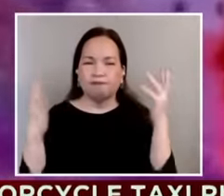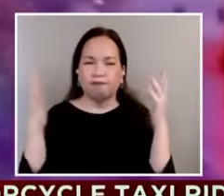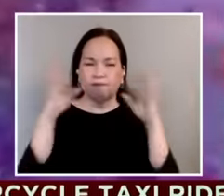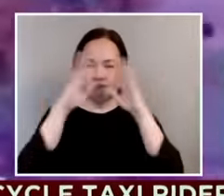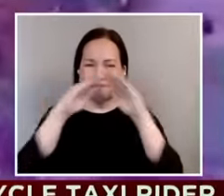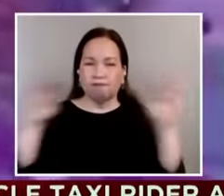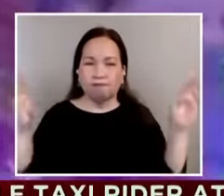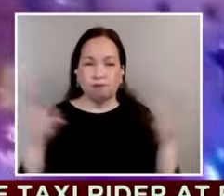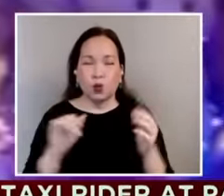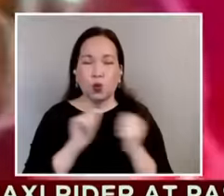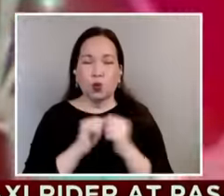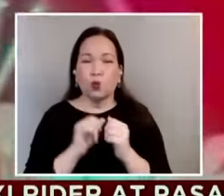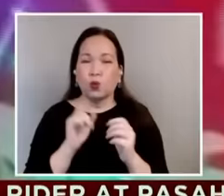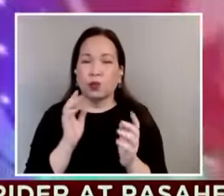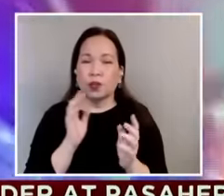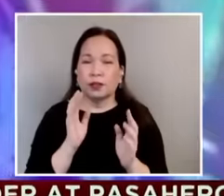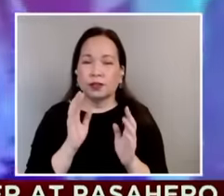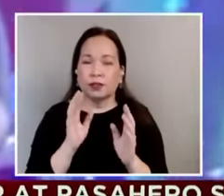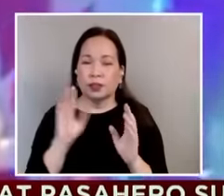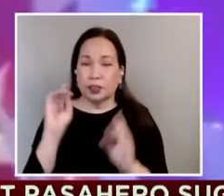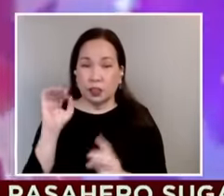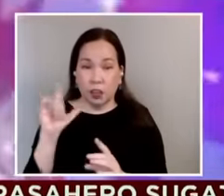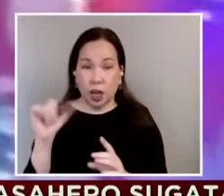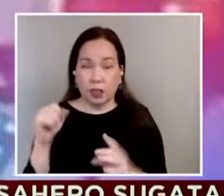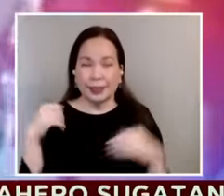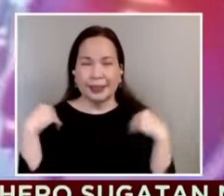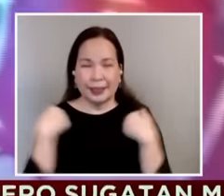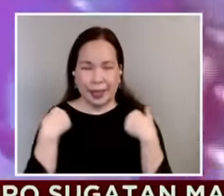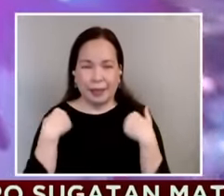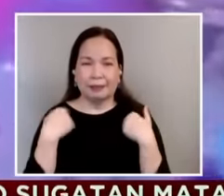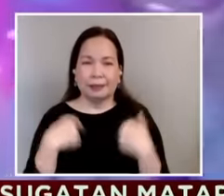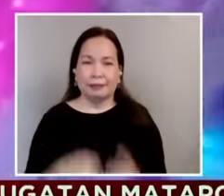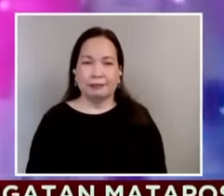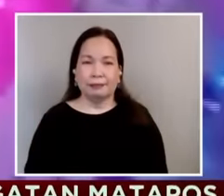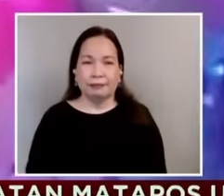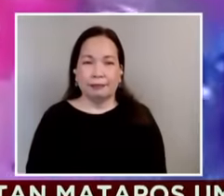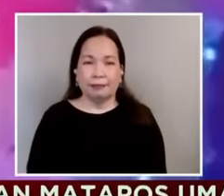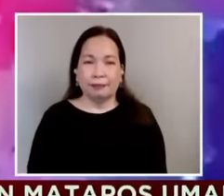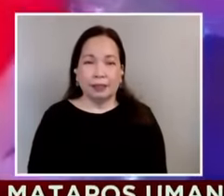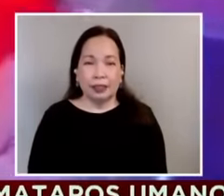animals. Jose Carretero, ABS-CBN News.